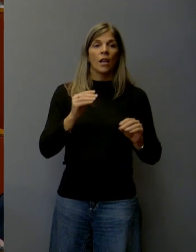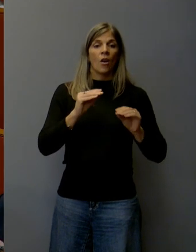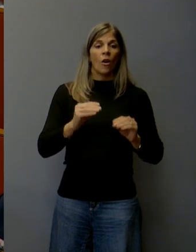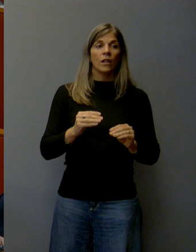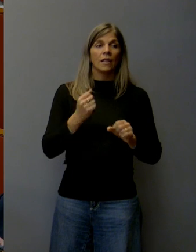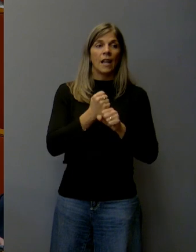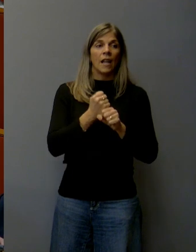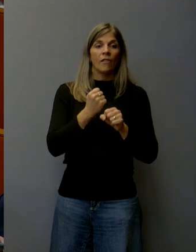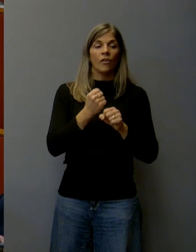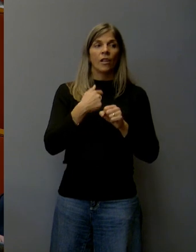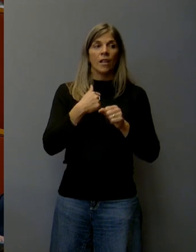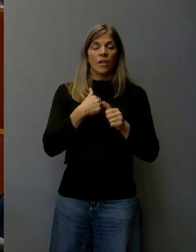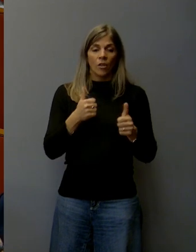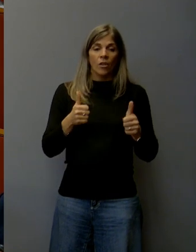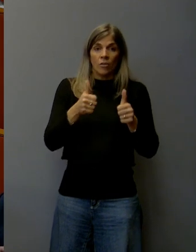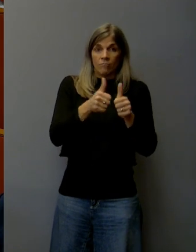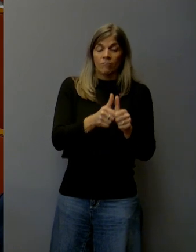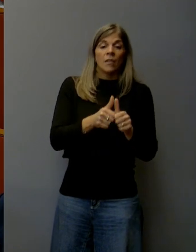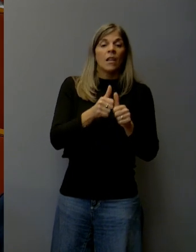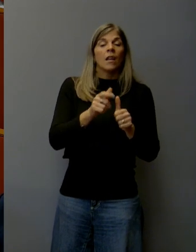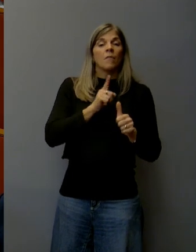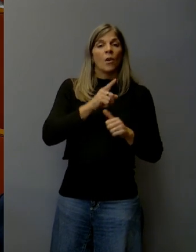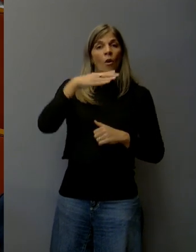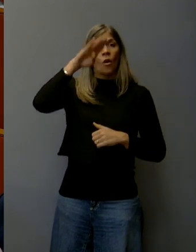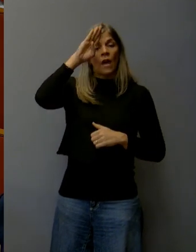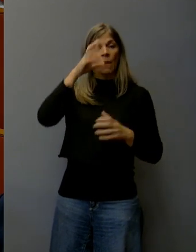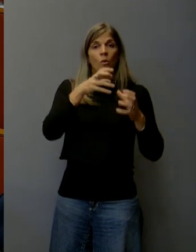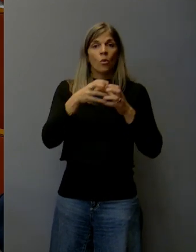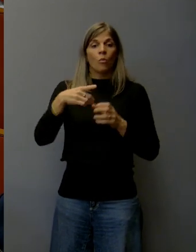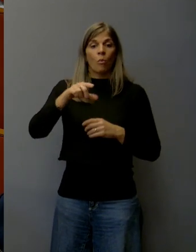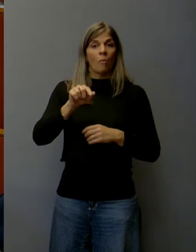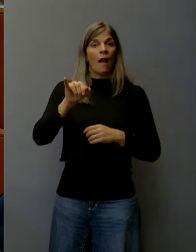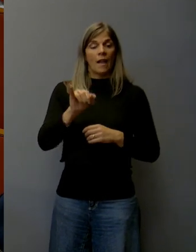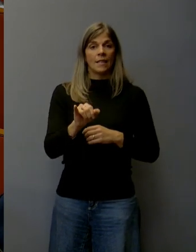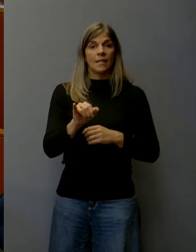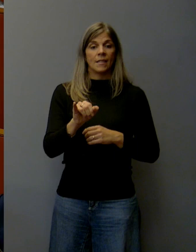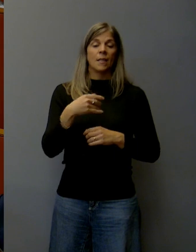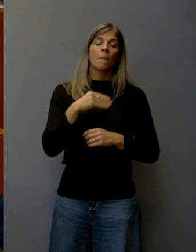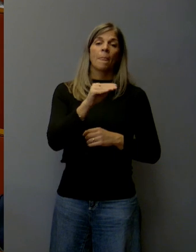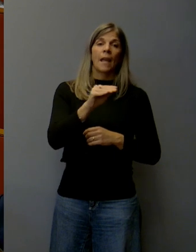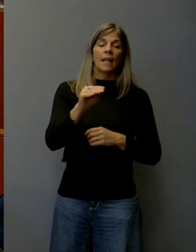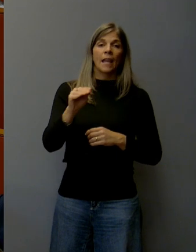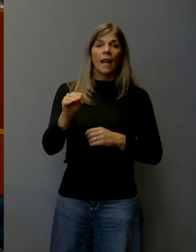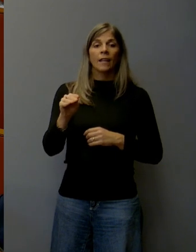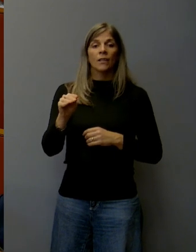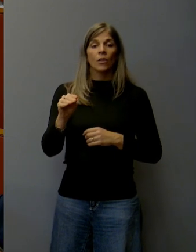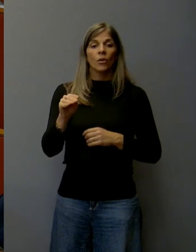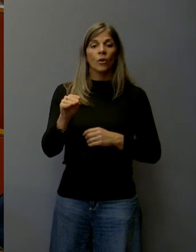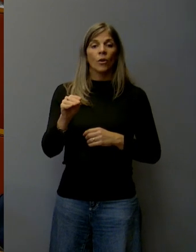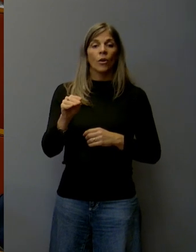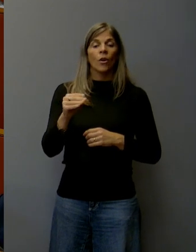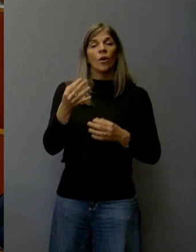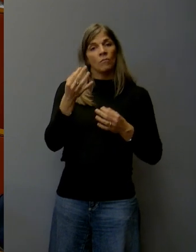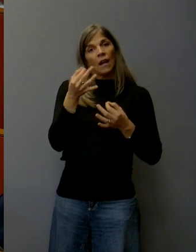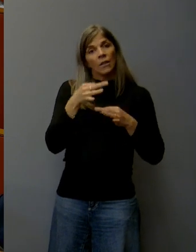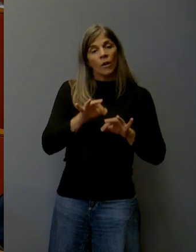associo in tutto per tutto con il mio capogruppo Pasi quindi chiederei anche per educazione nei rispetti del consigliere Cavour